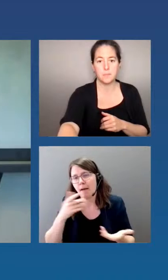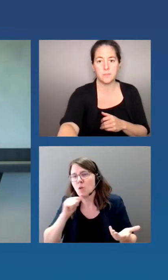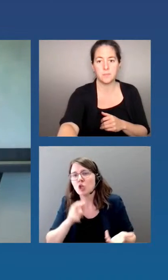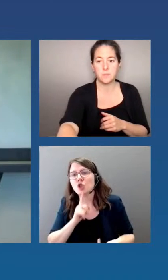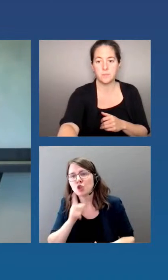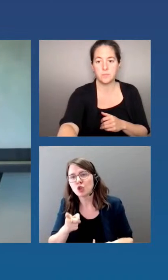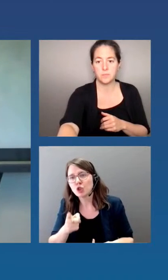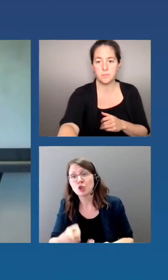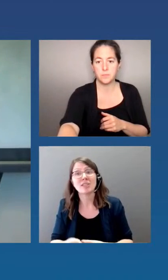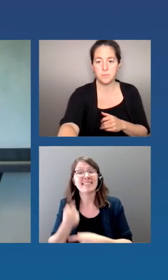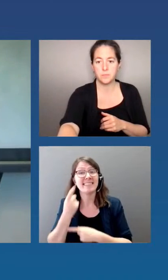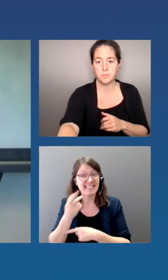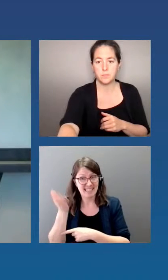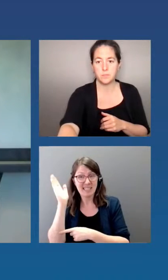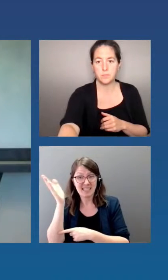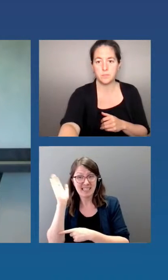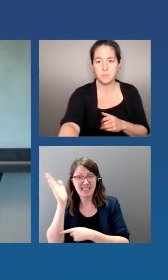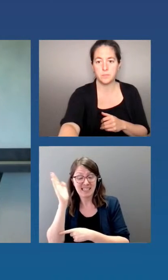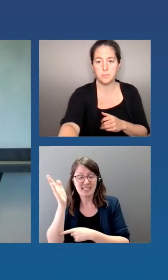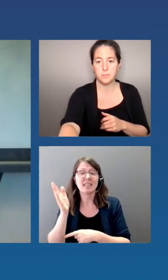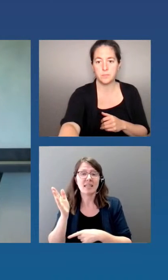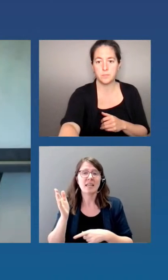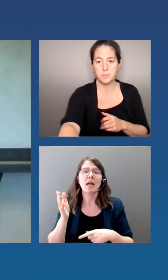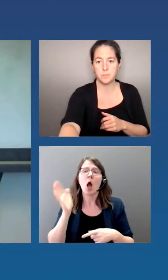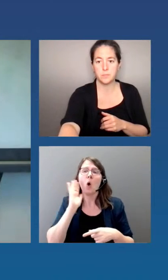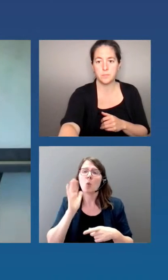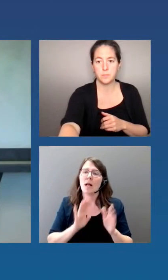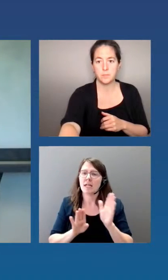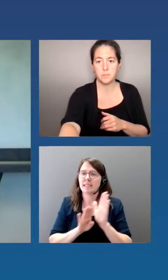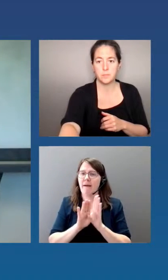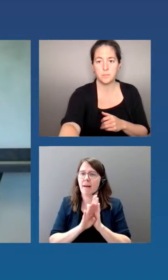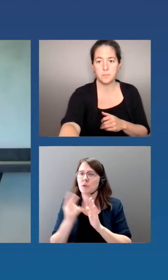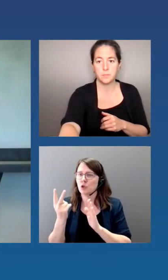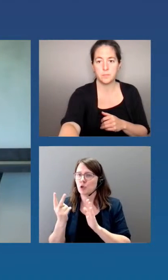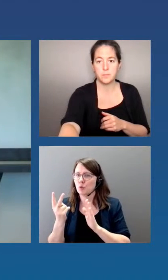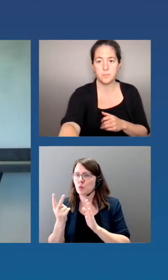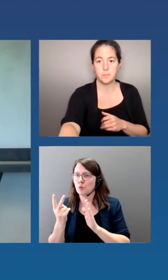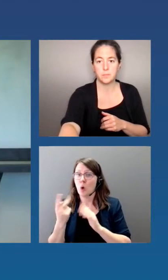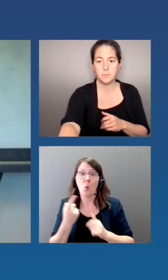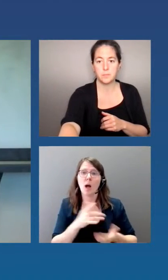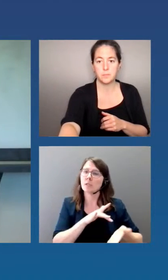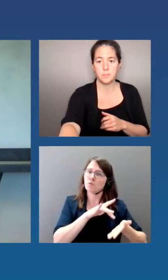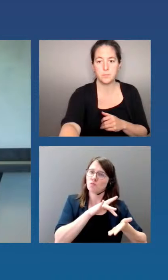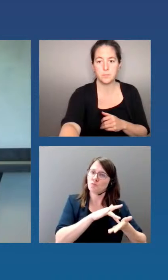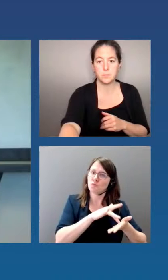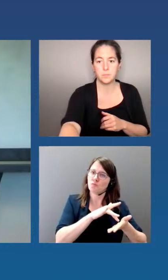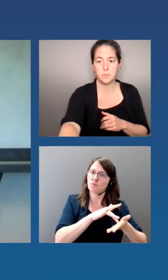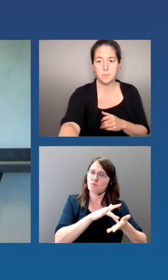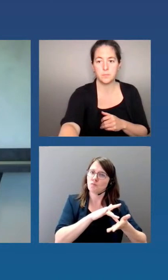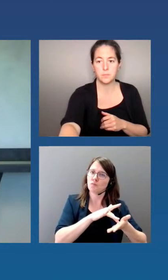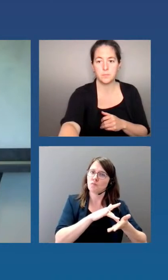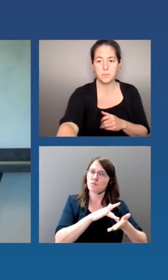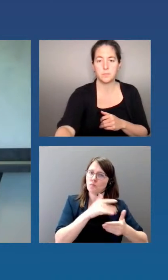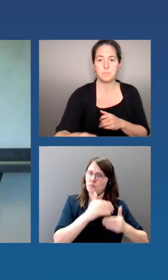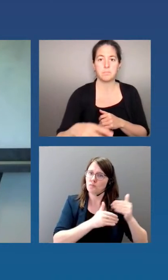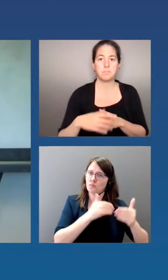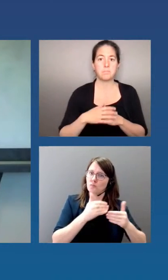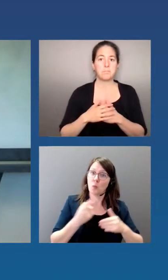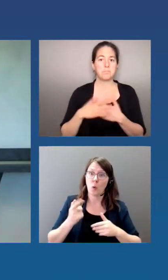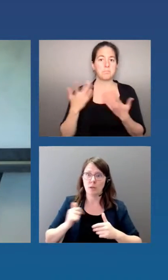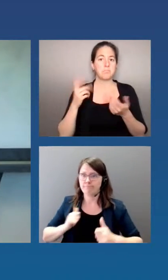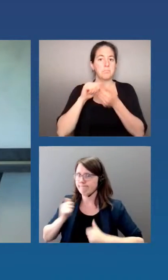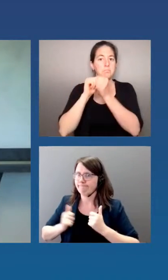j'ai expliqué dans la présentation, on va élaborer 2 systèmes. Donc, un système modéré, un